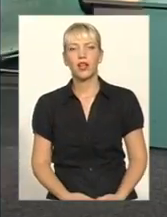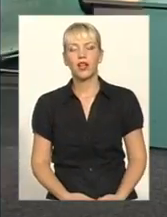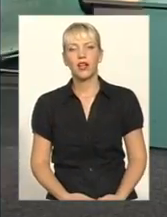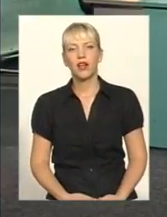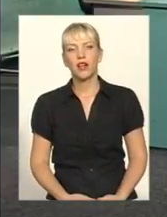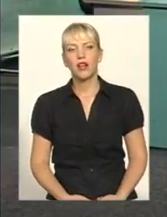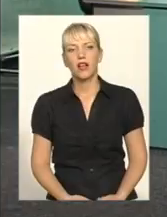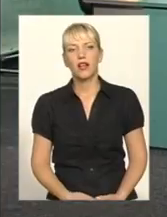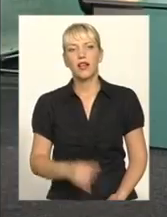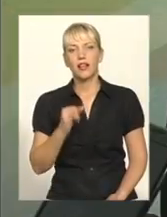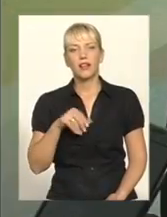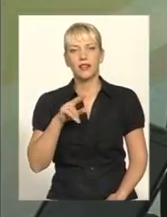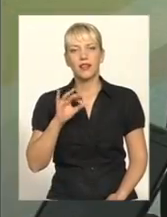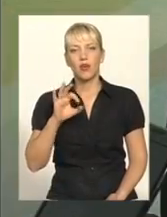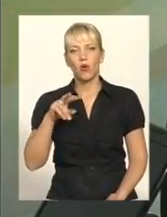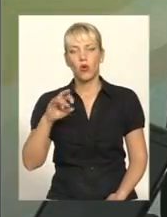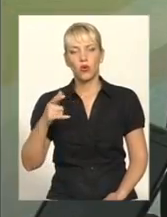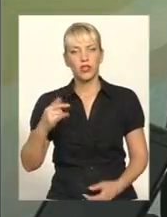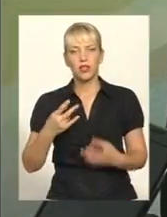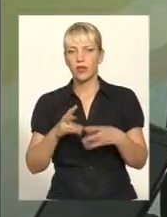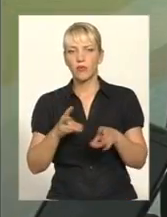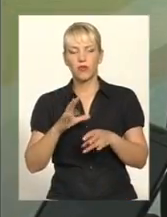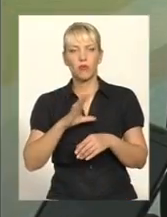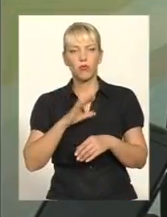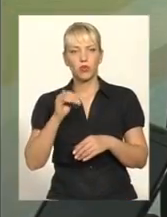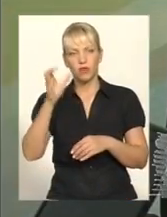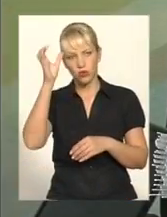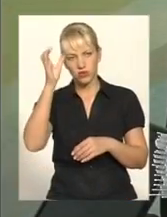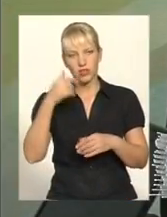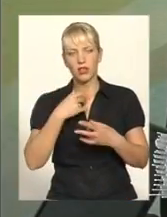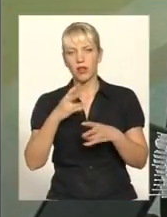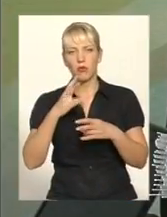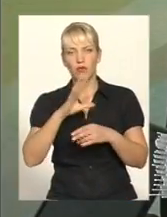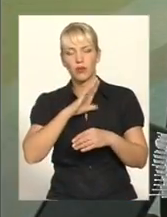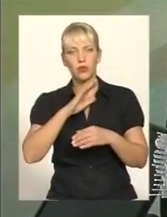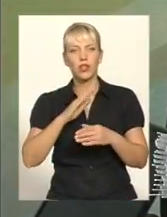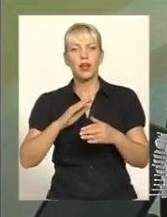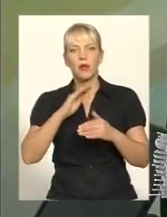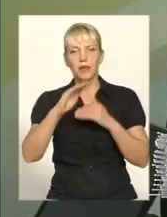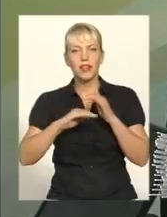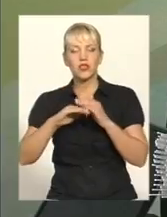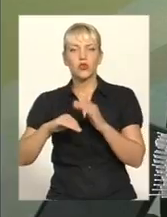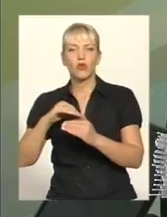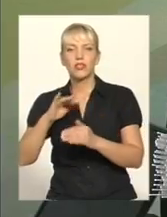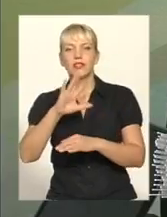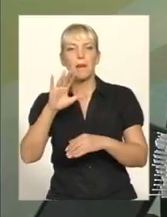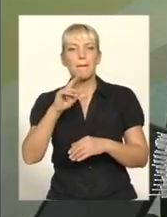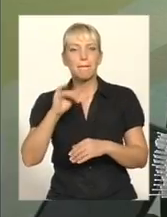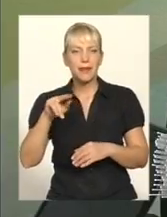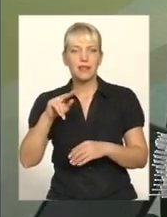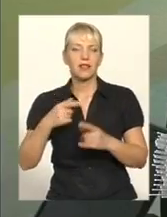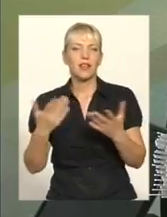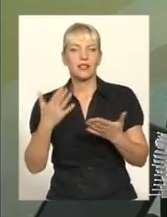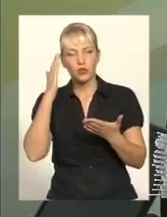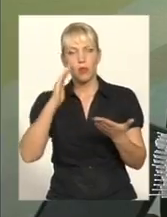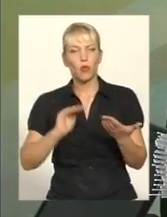ідеології в освіті бути не повинно. Ми не повинні підлаштовуватися під будь-які політичні процеси. Освіта має бути не заангажованою